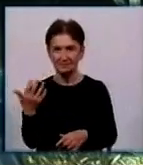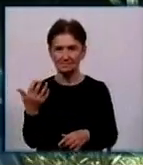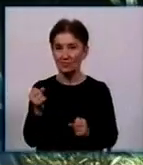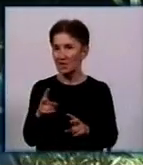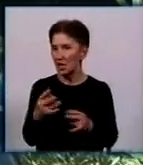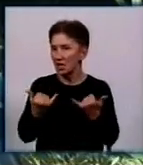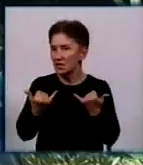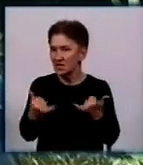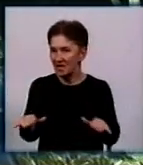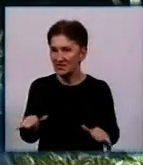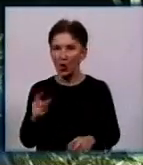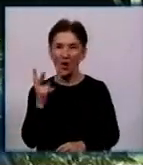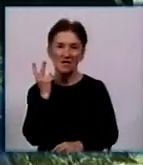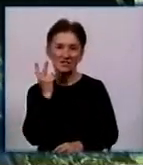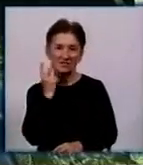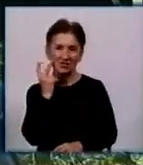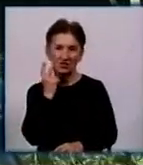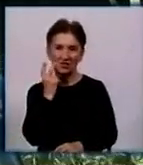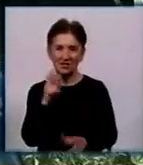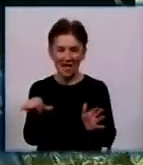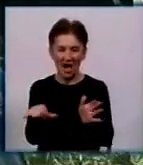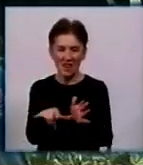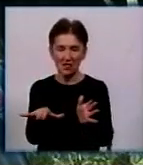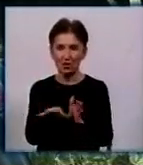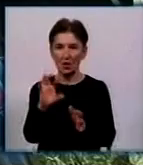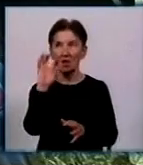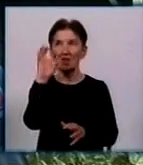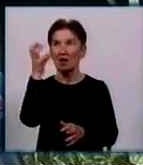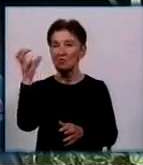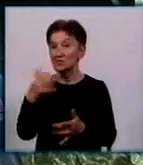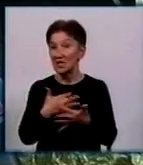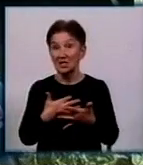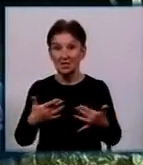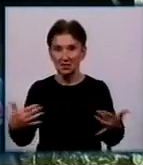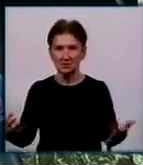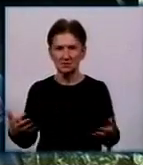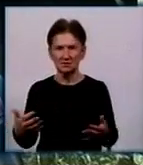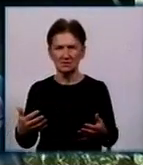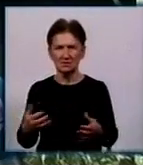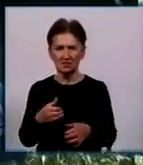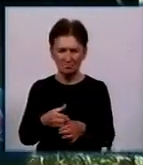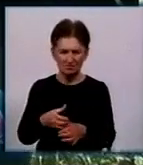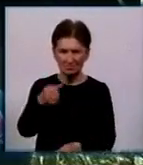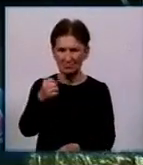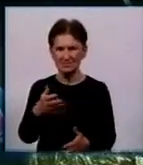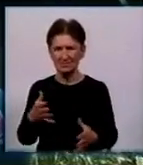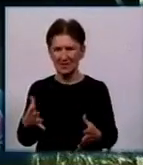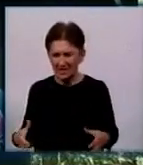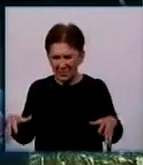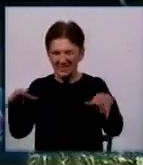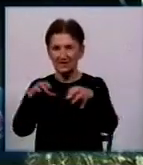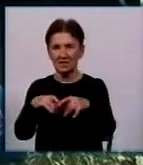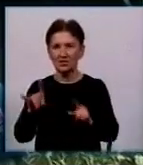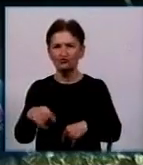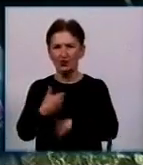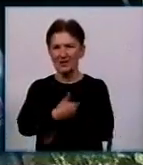дивно, звичайні лампочки, електричні лампочки різних за розміром, пляшки, цистерни,